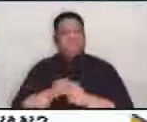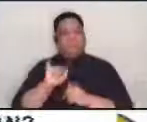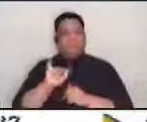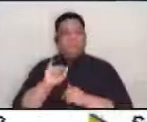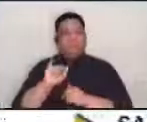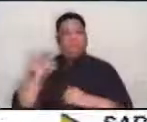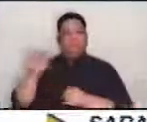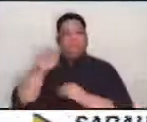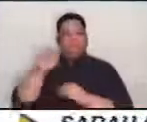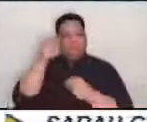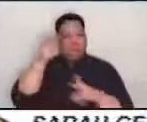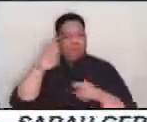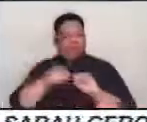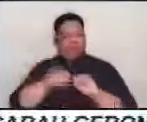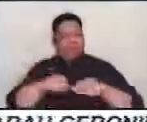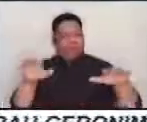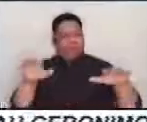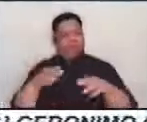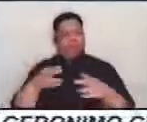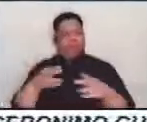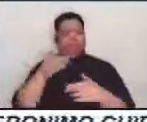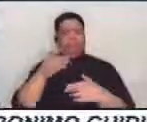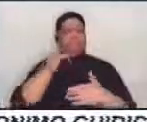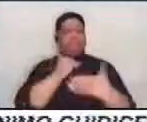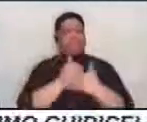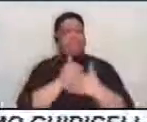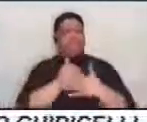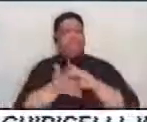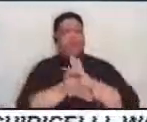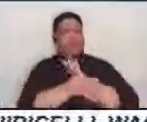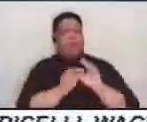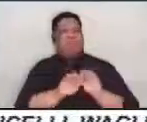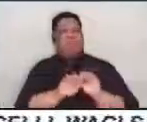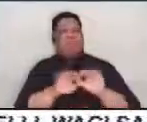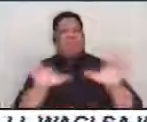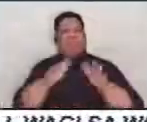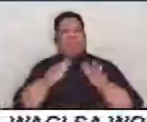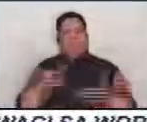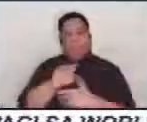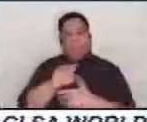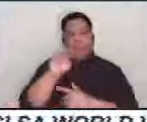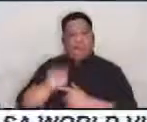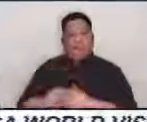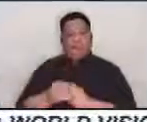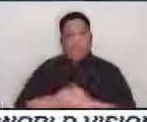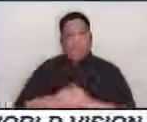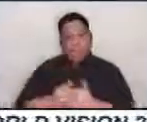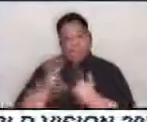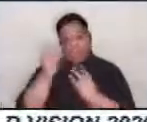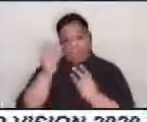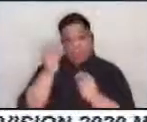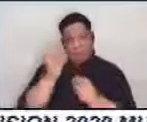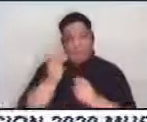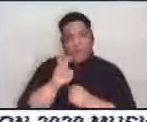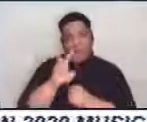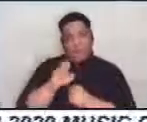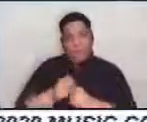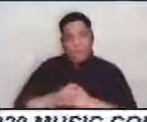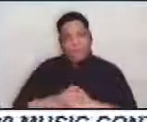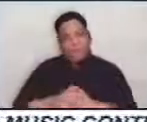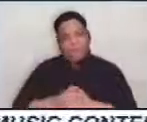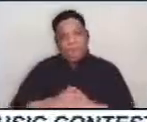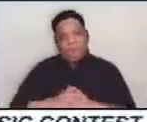Hospital, Hospital ng Sampaloc at Hospital ng Maynila. Maaari lamang po magpatest ang mga residente mula sa loob at labas ng